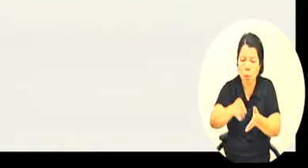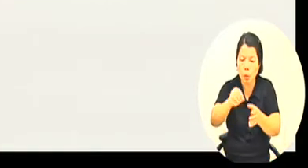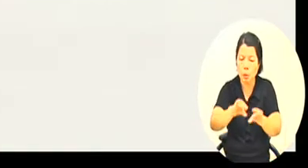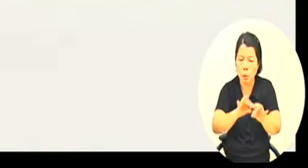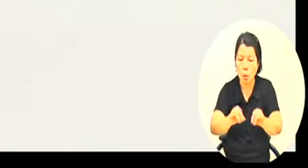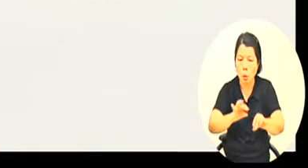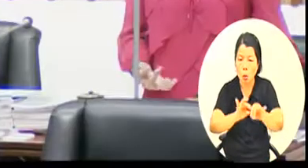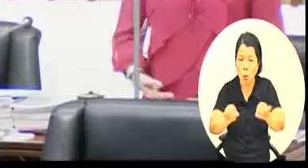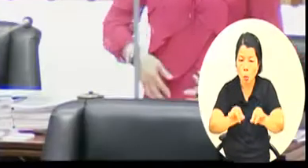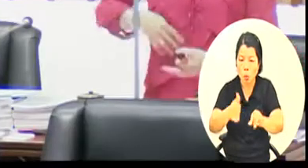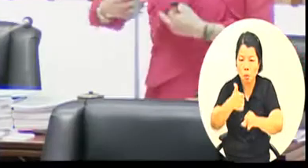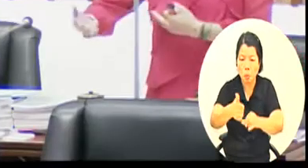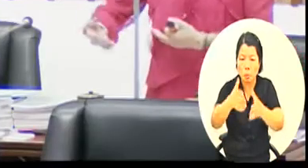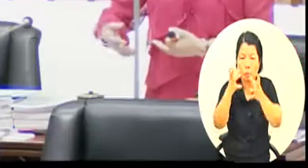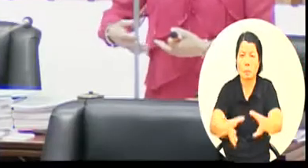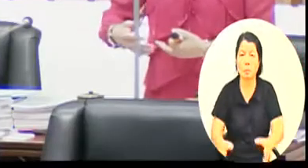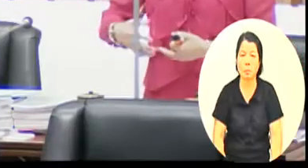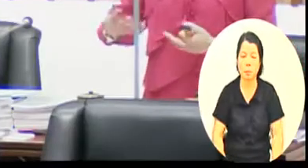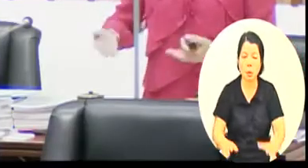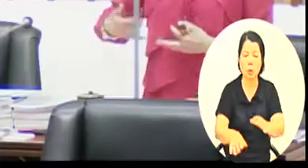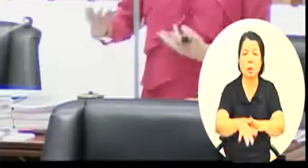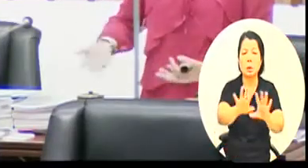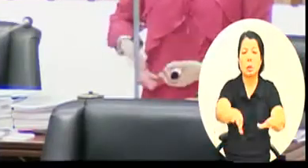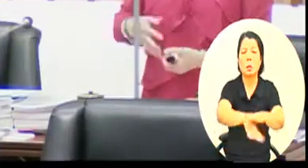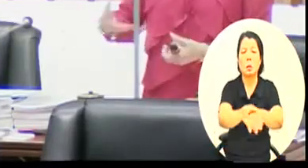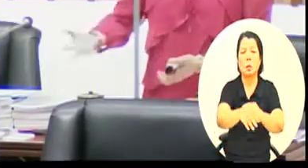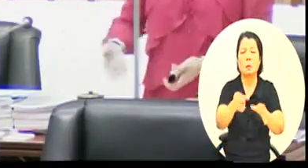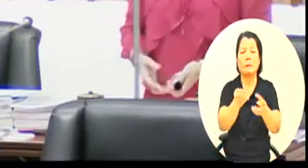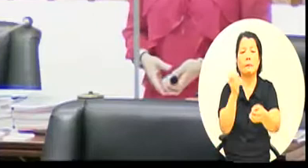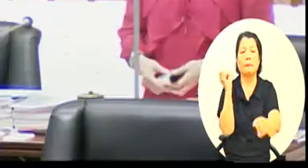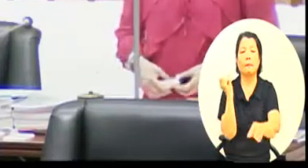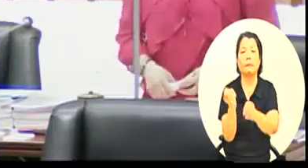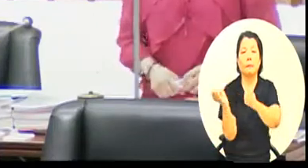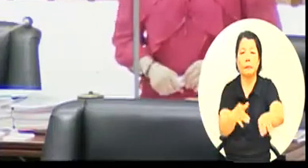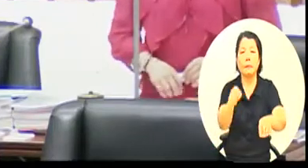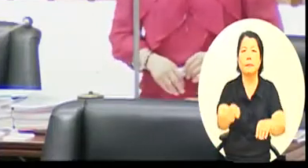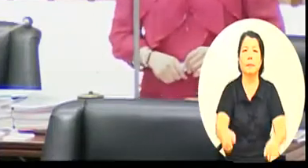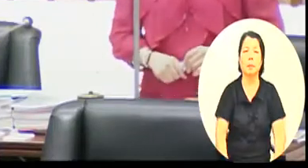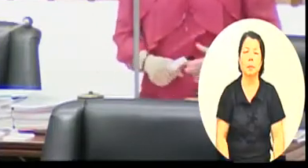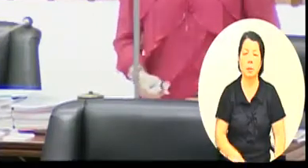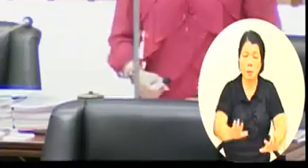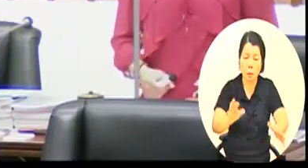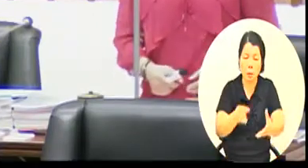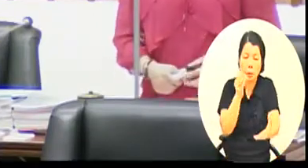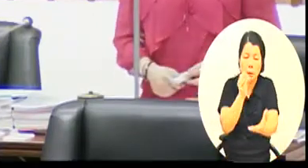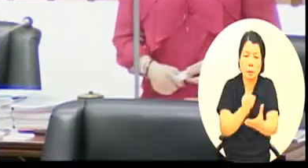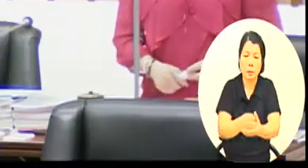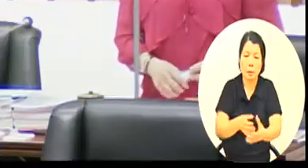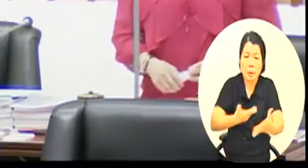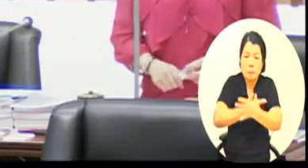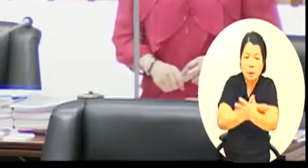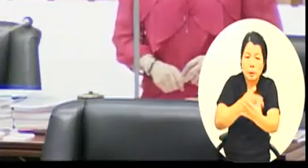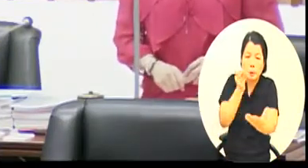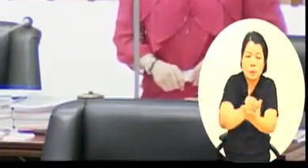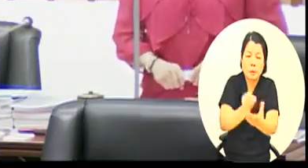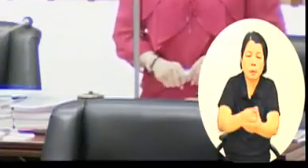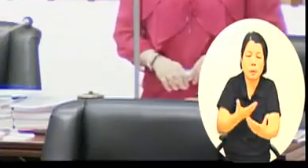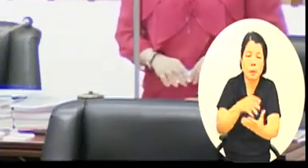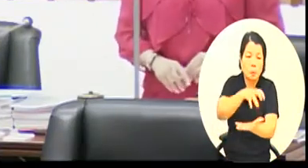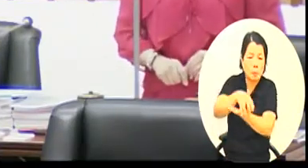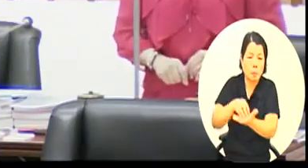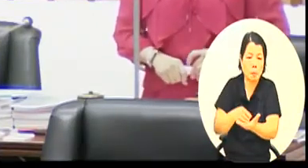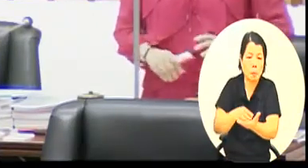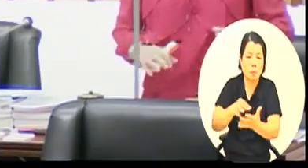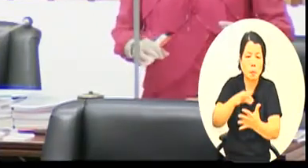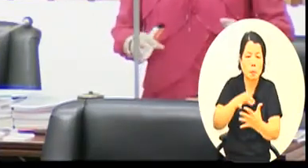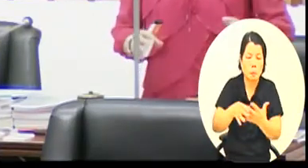题是你把它闲置在那边，未来有一些，后来我们最近有一些奖投的办法，但是我发现我们市场用地的这个投资办法里